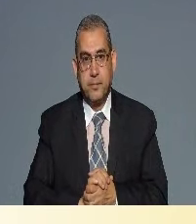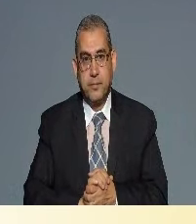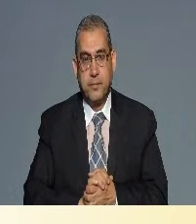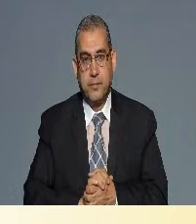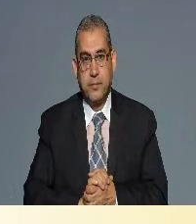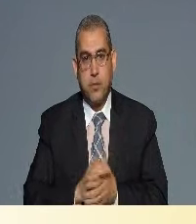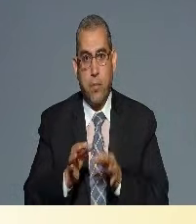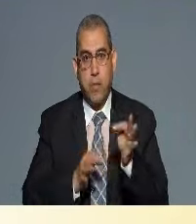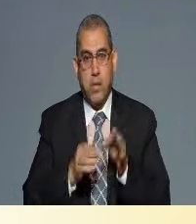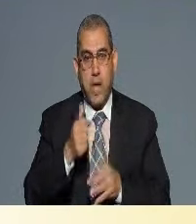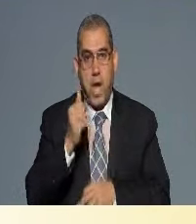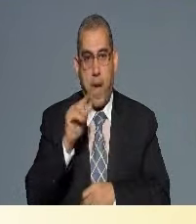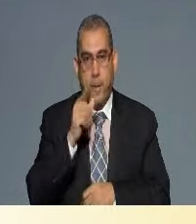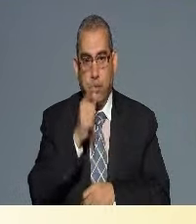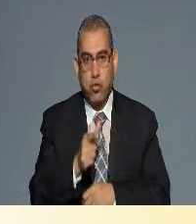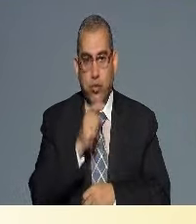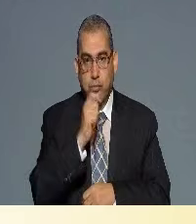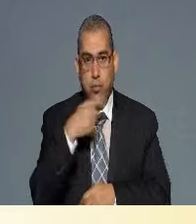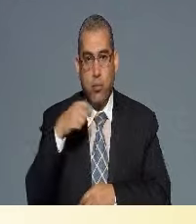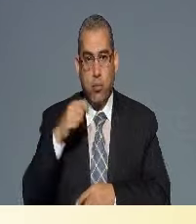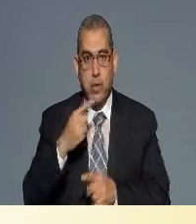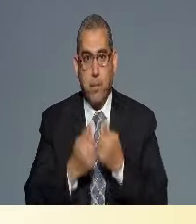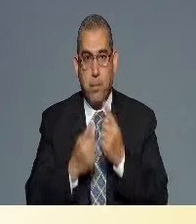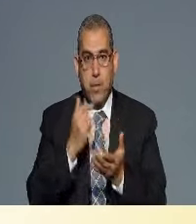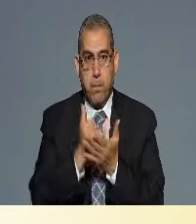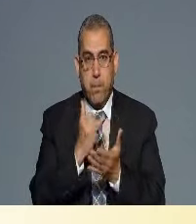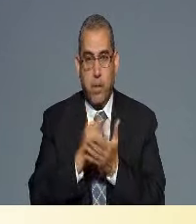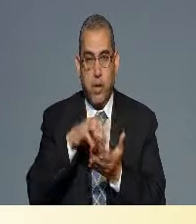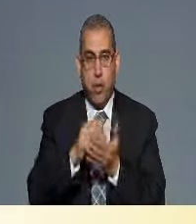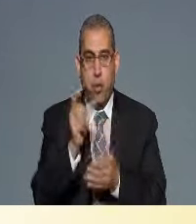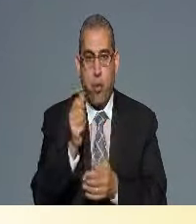المهندس أحمد صبحي مدير مزرعة الإرادة بالنبرية.